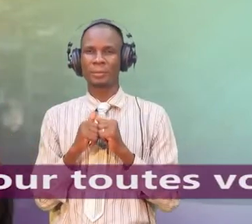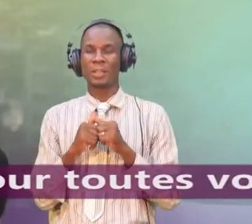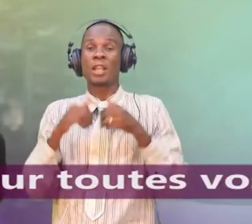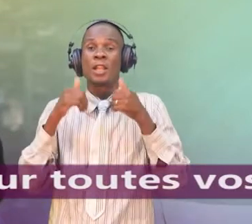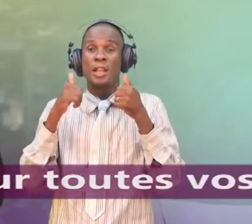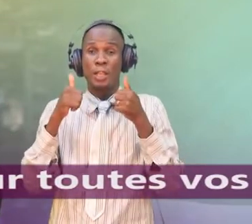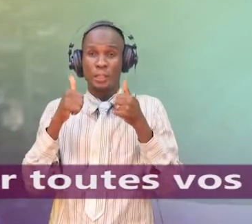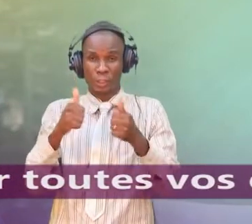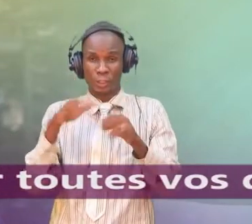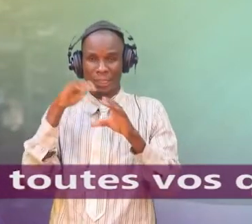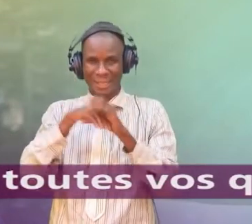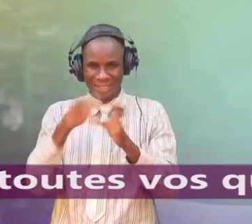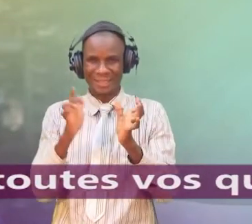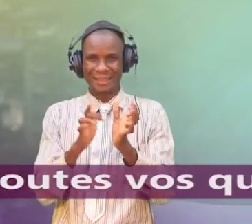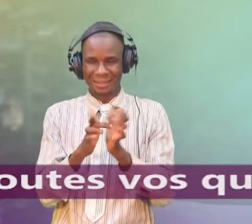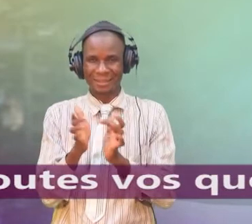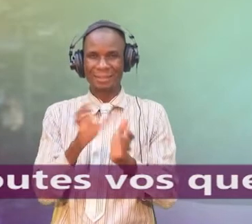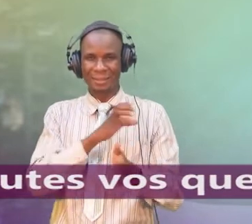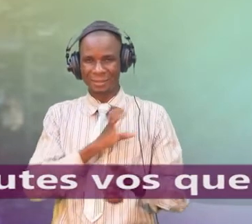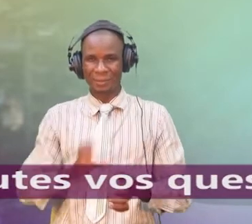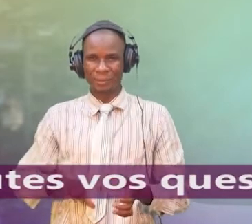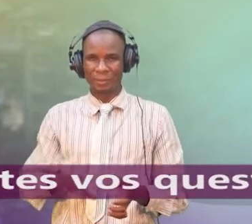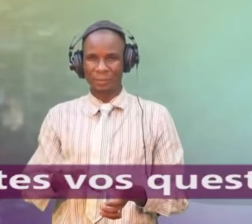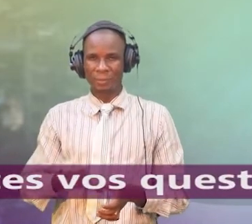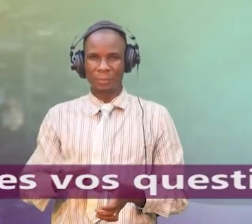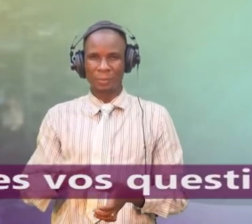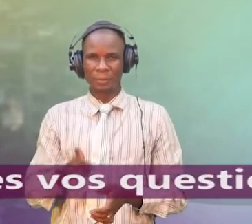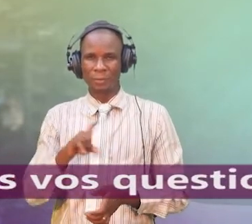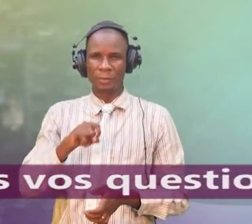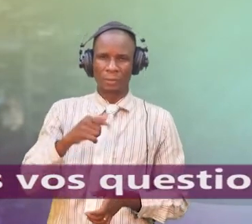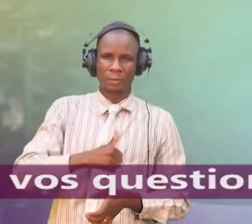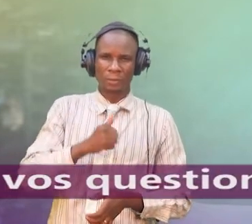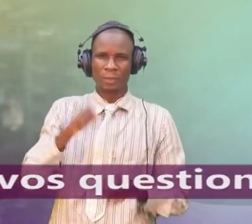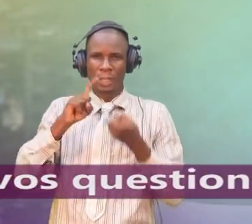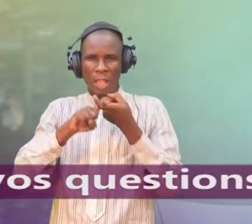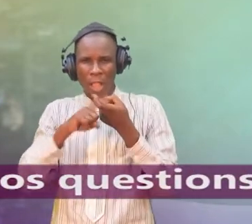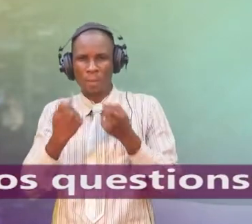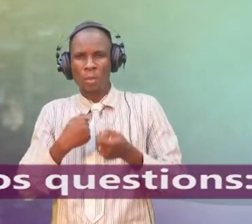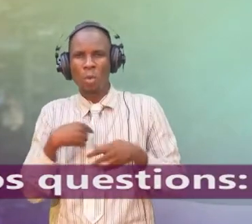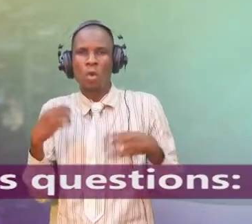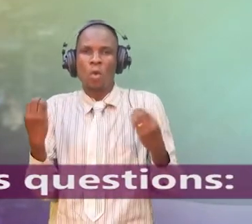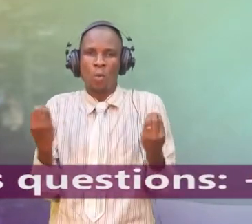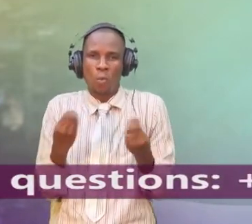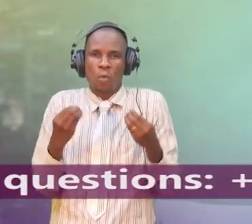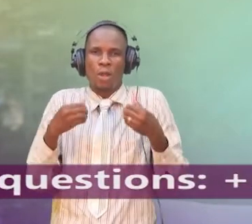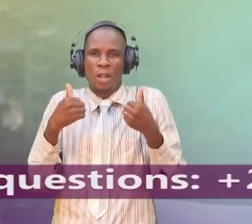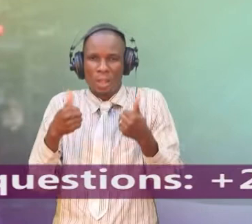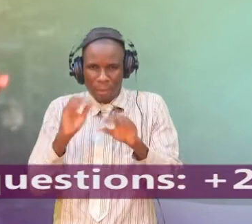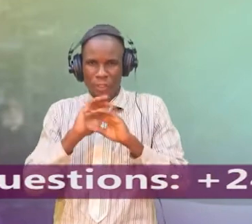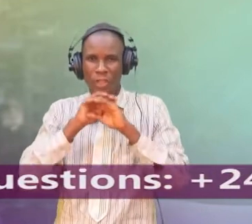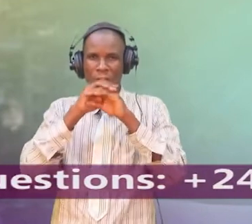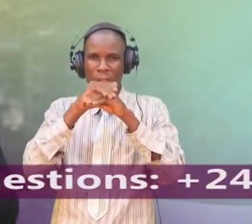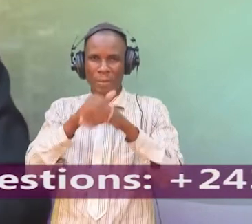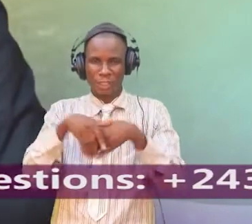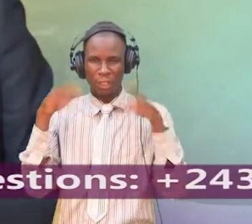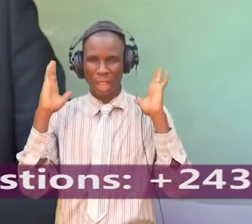préfiguré. Bango bazaki sika okolaksete mokolo moko mwana na mpate akoya masia akokufa pona